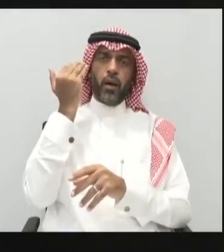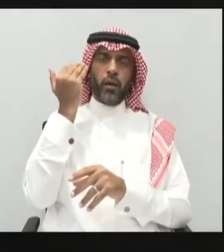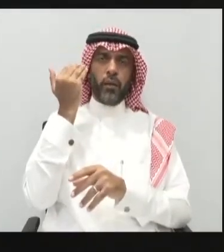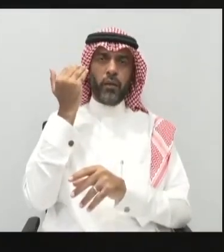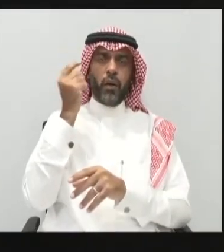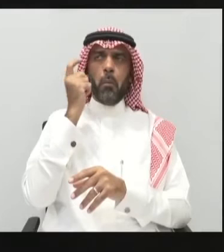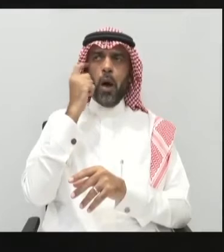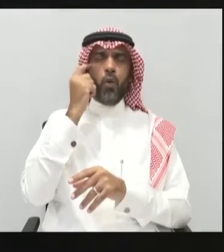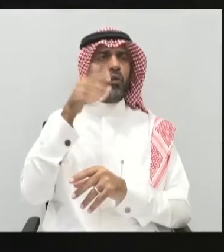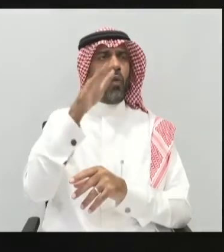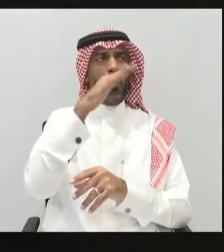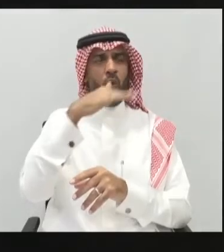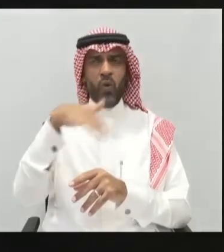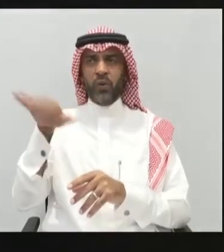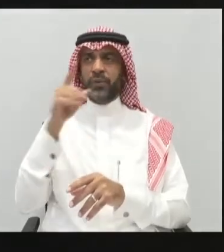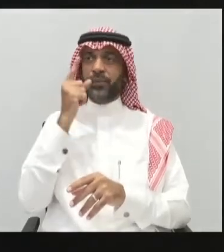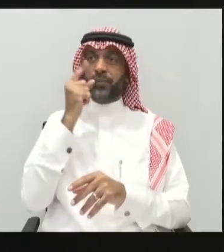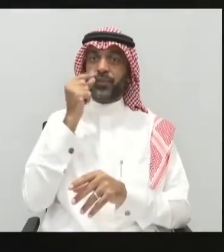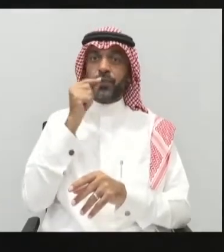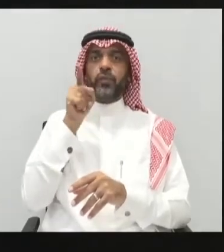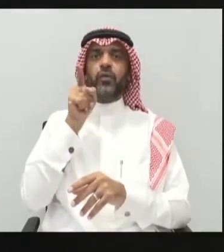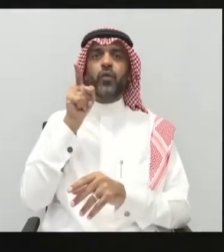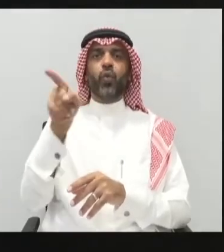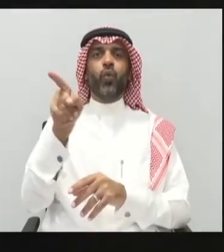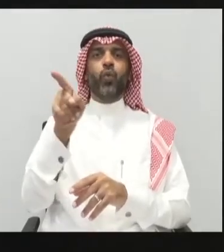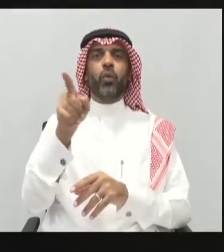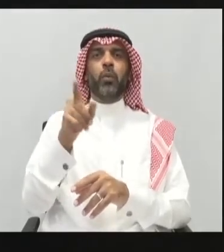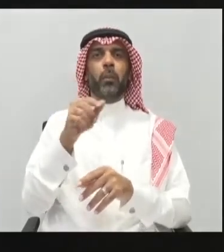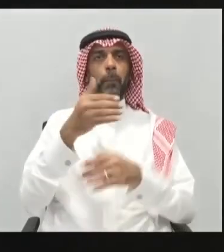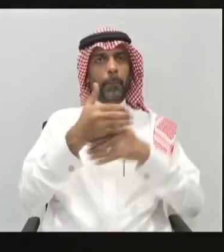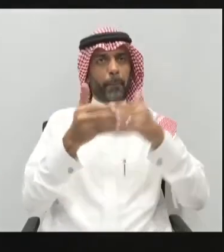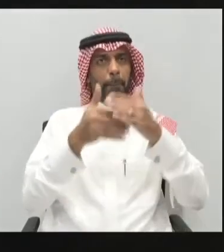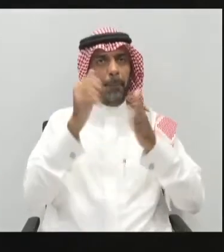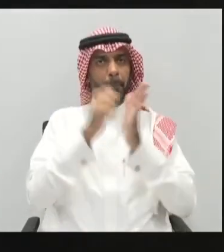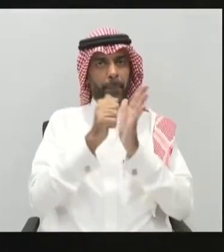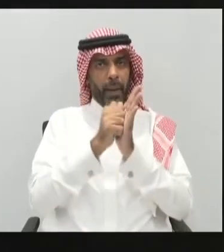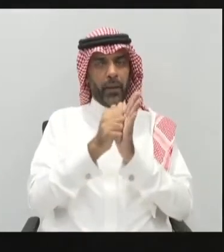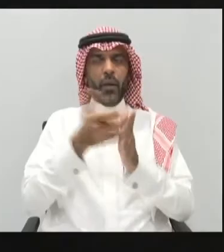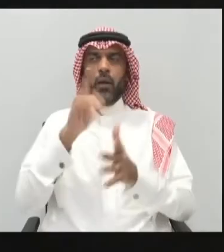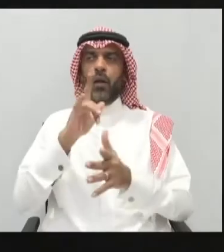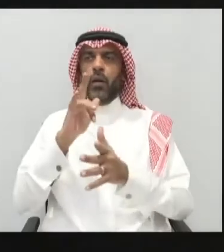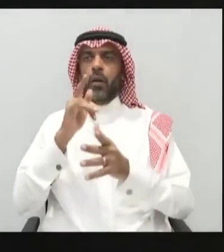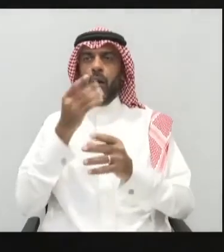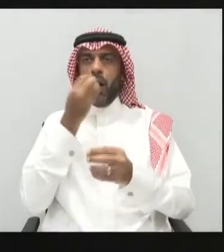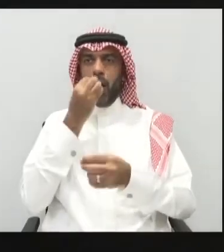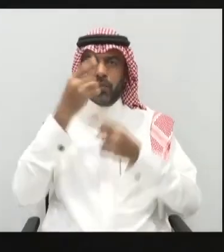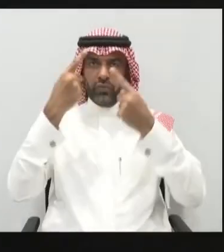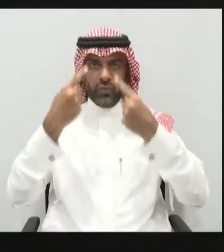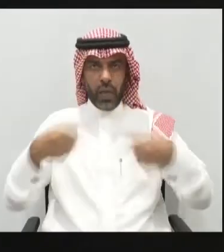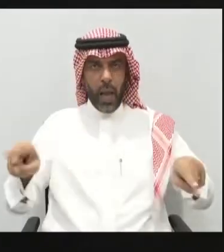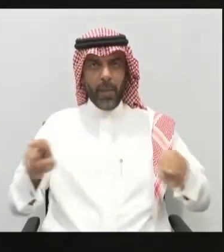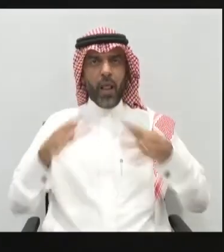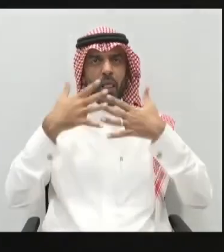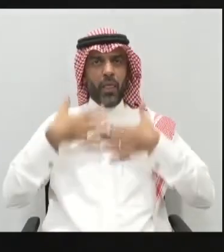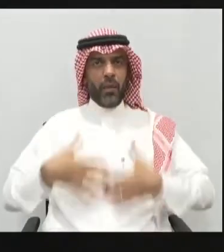تعارف الناس على ان الرجل هو من يقوم بالبيت ويتكفل في جميع مصاريف هذا